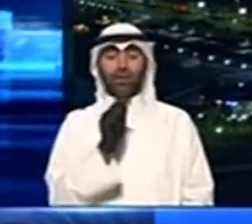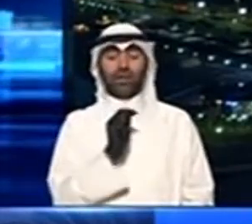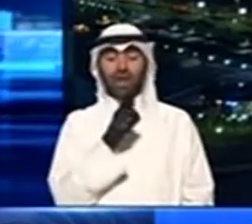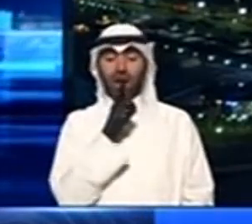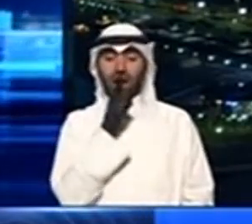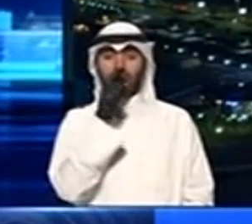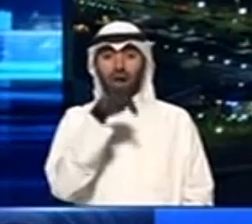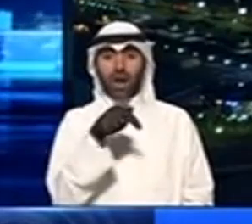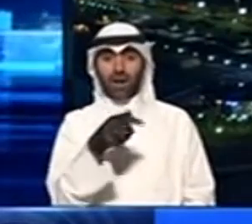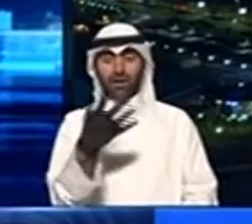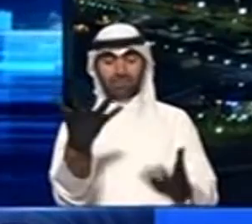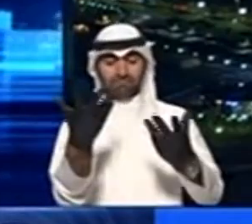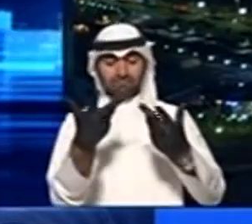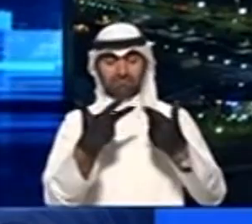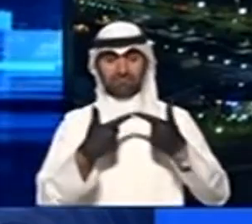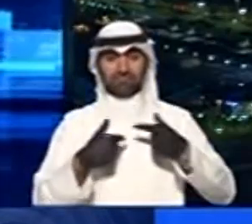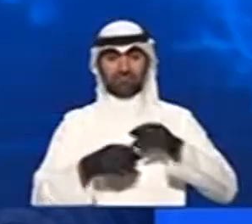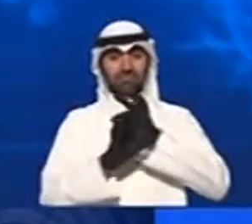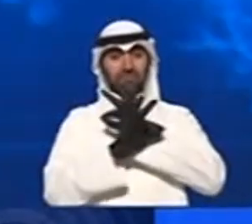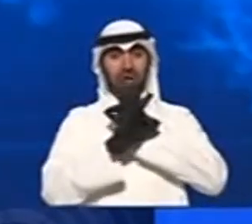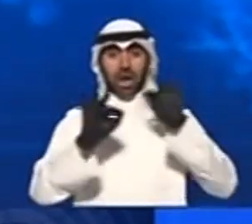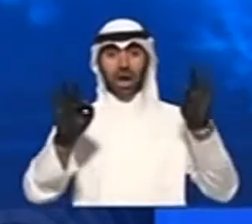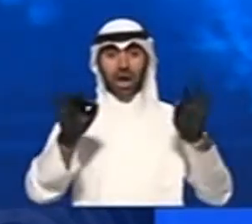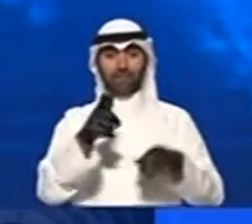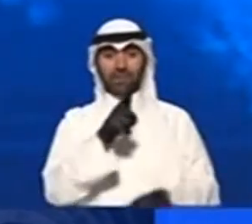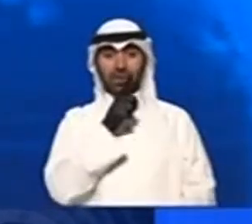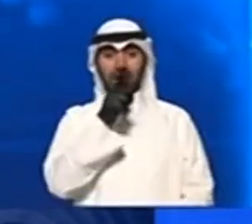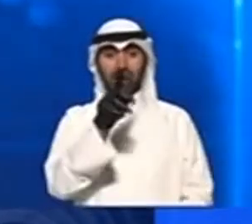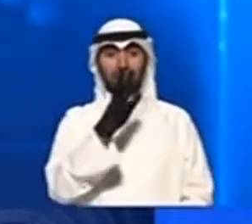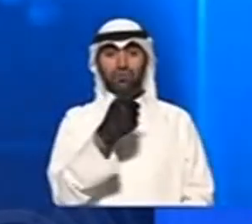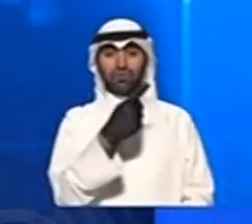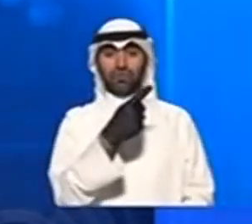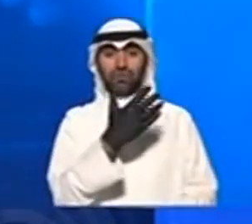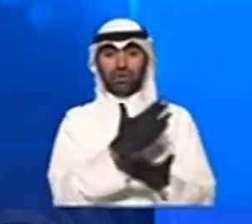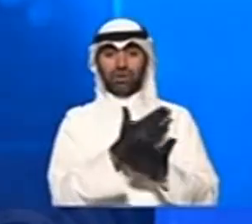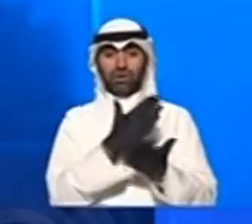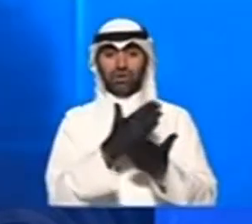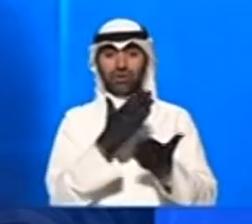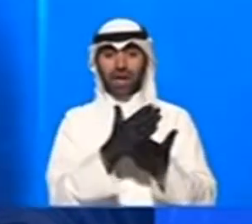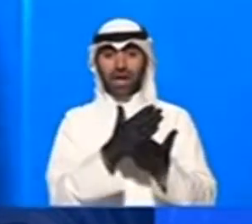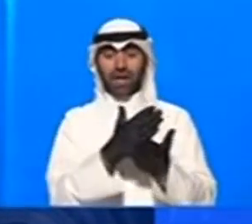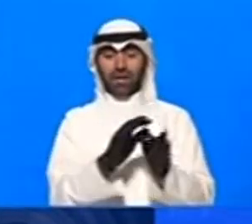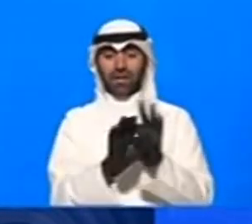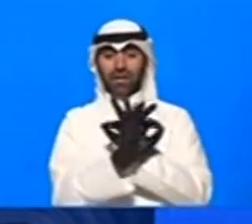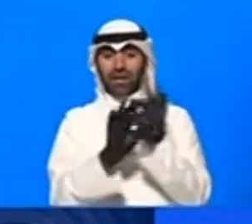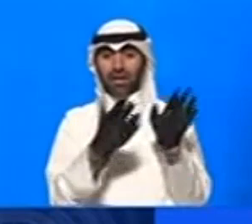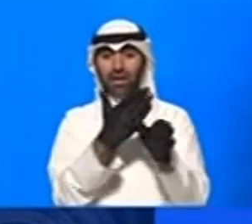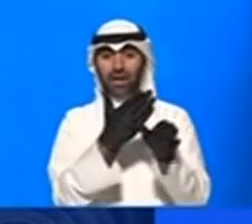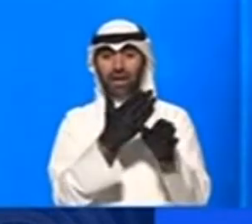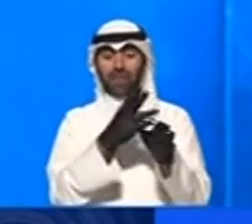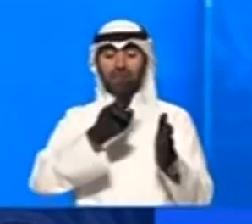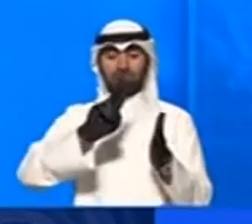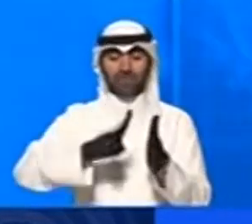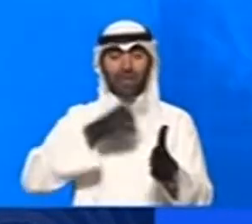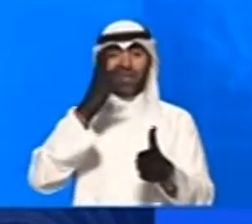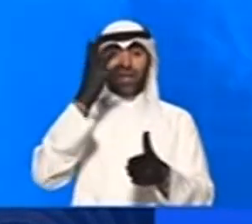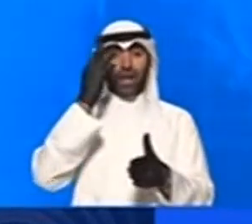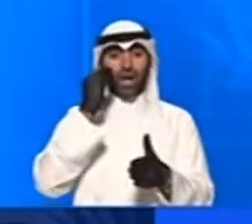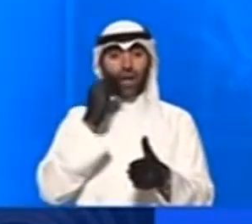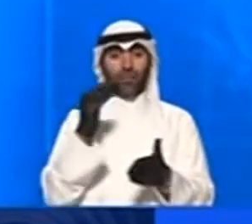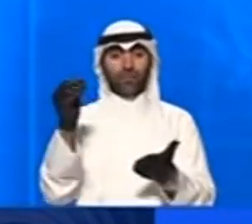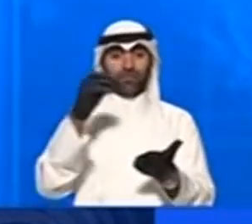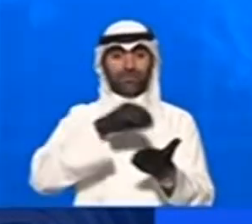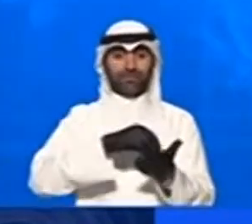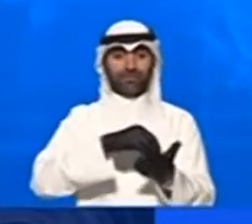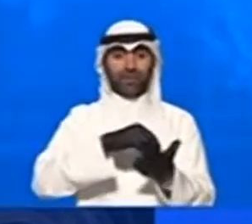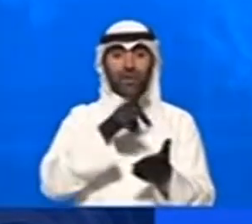بشكل تدريجي للحياة الطبيعية، استئناف الحياة الطبيعية في ظل وجود عدوى كوفيد 19 يتطلب العديد من